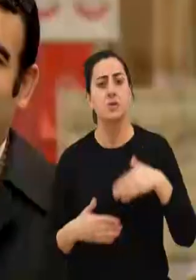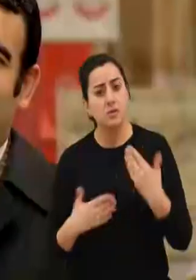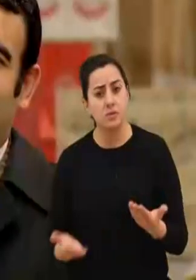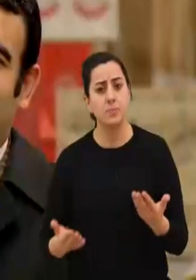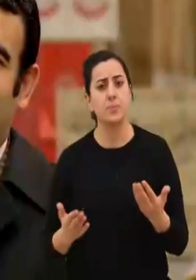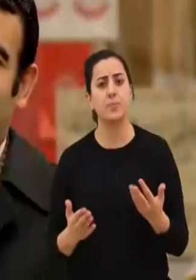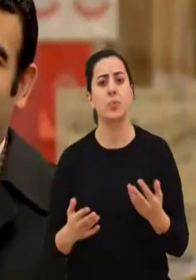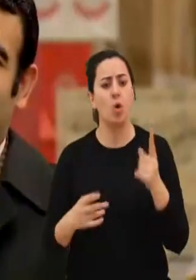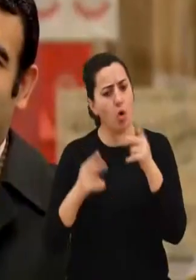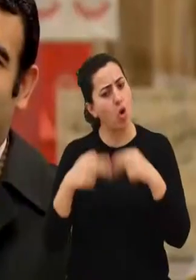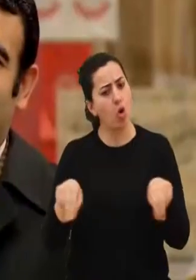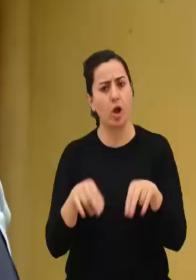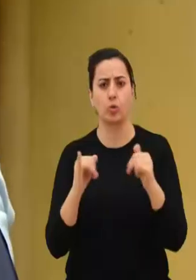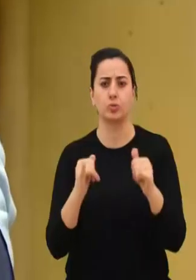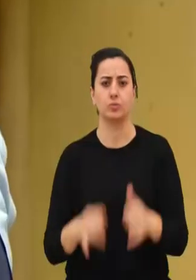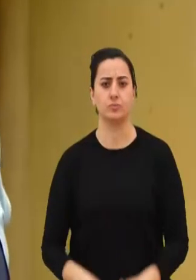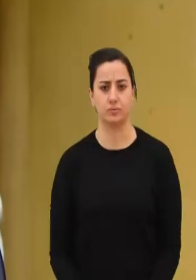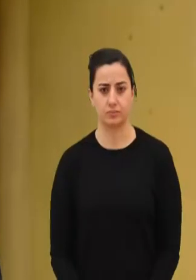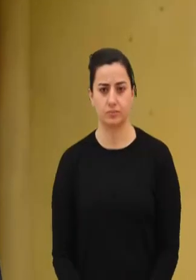Gerekirse okey'e bile döneceksiniz.